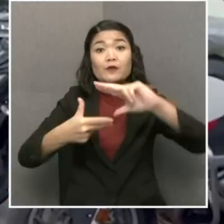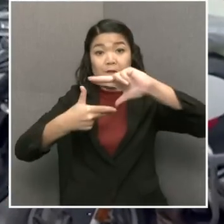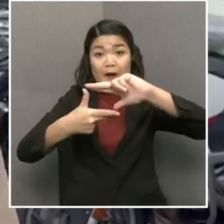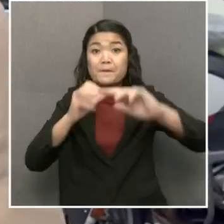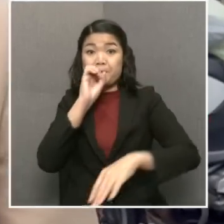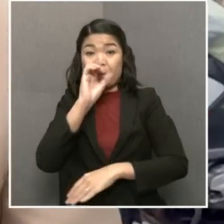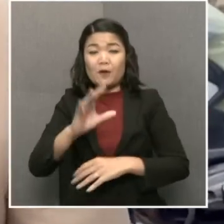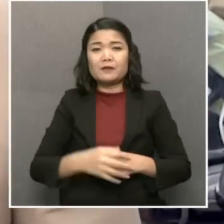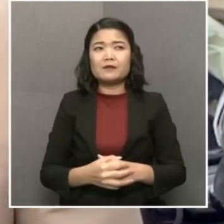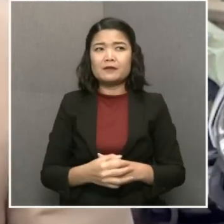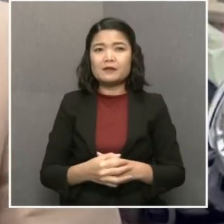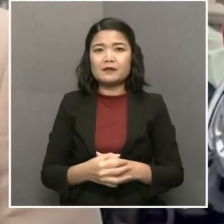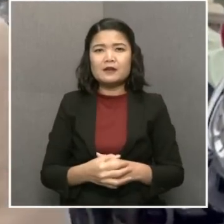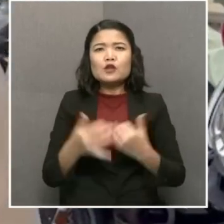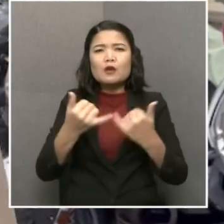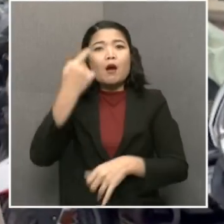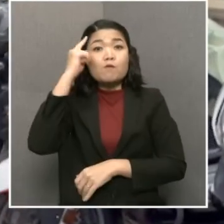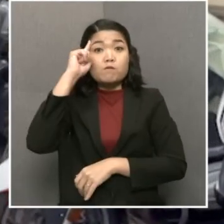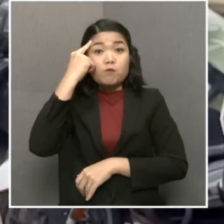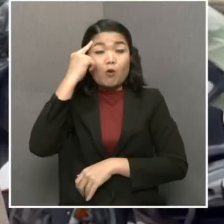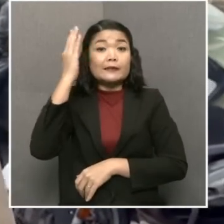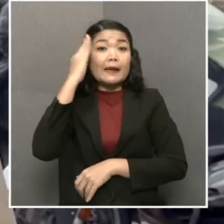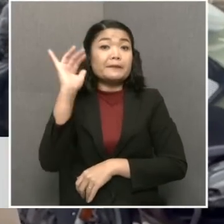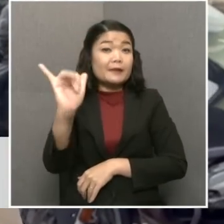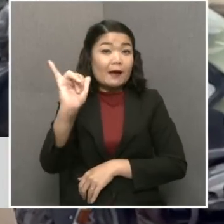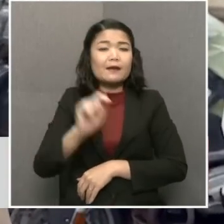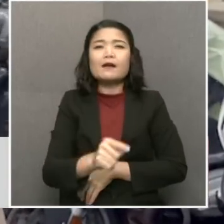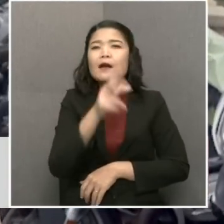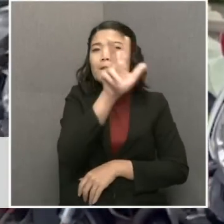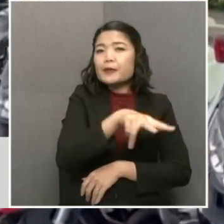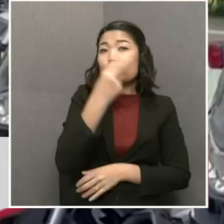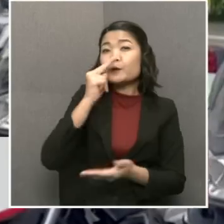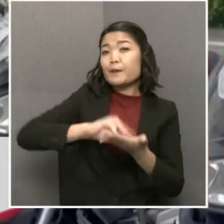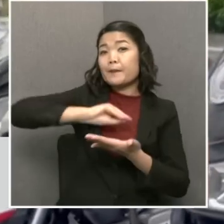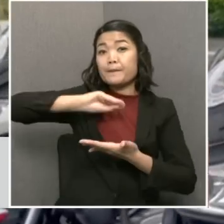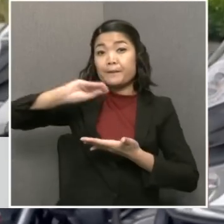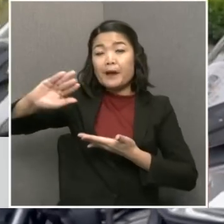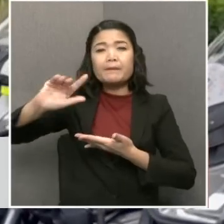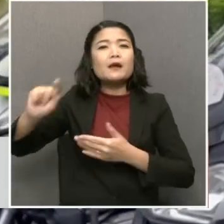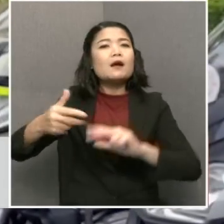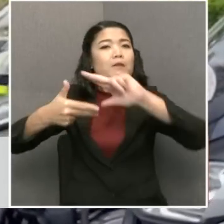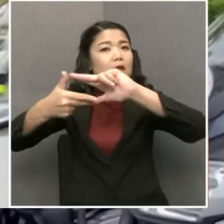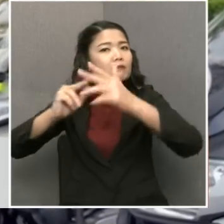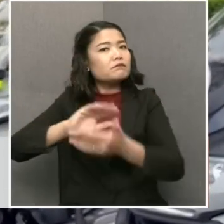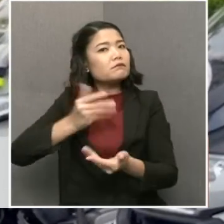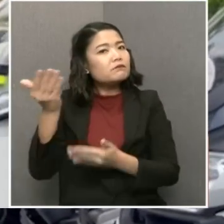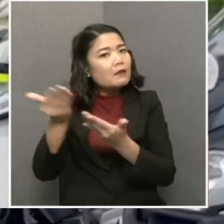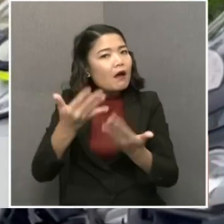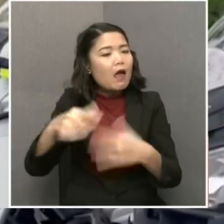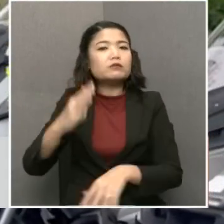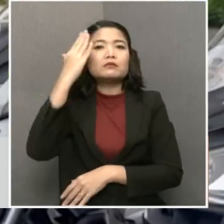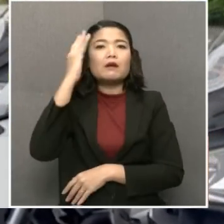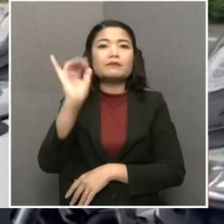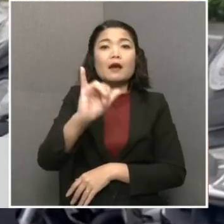าในเบื้องต้นยังไม่ทราบนะคะว่าพรรคเพื่อไทยมีการส่งหนังสือเชิญมายังพรรคพลังประชารัฐแล้วหลัง